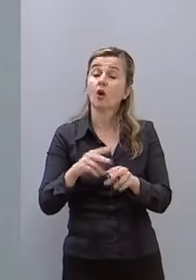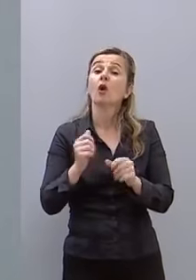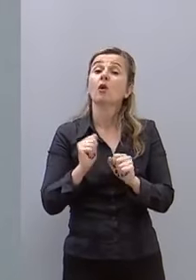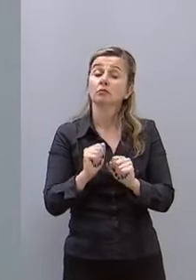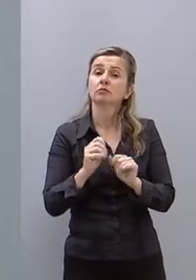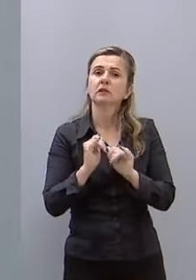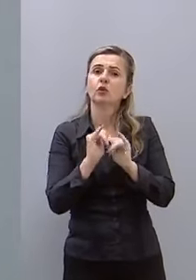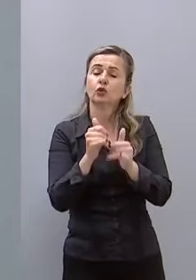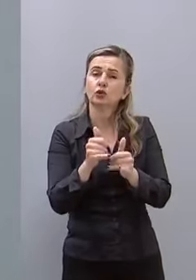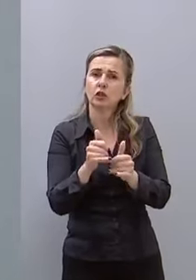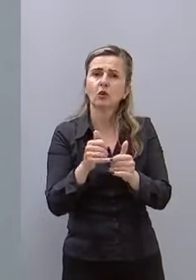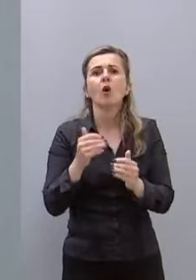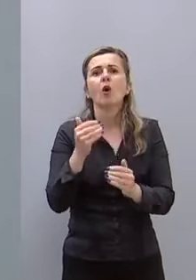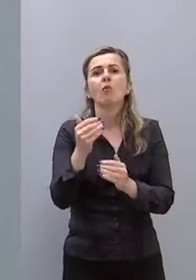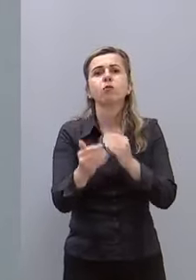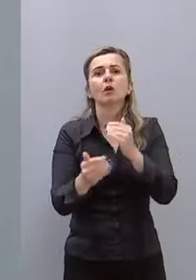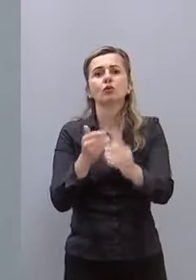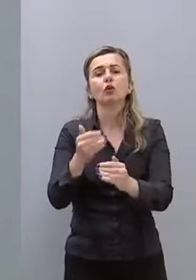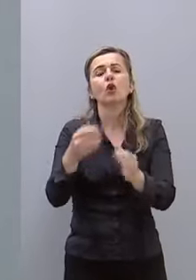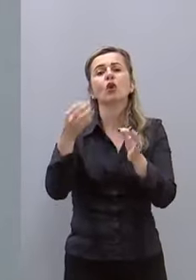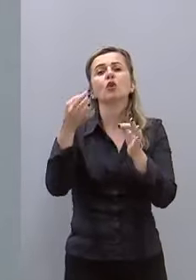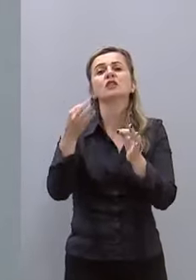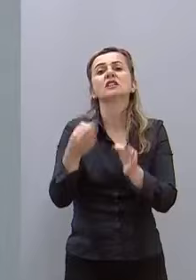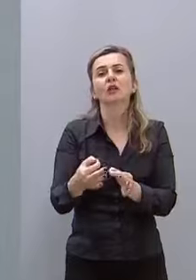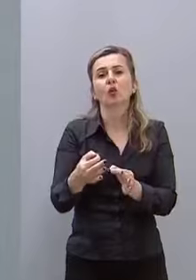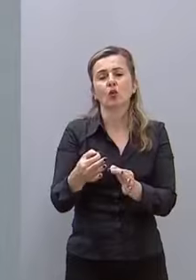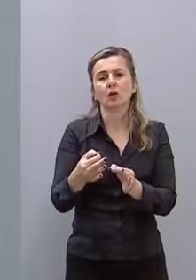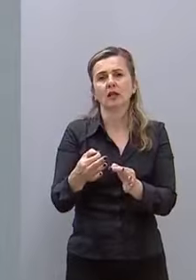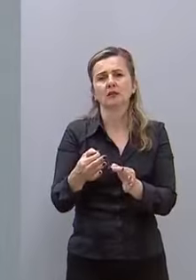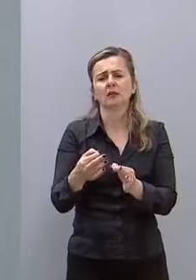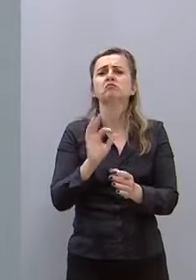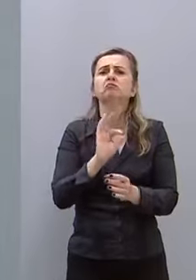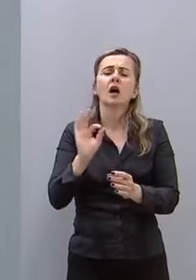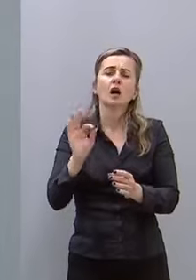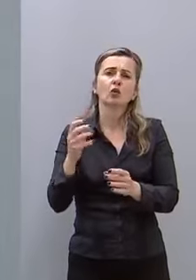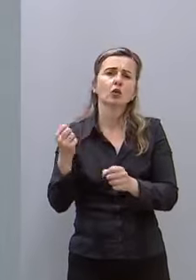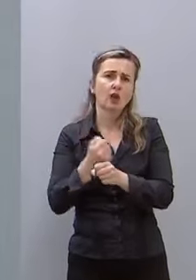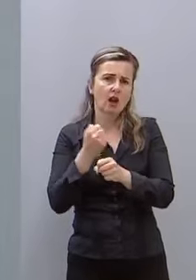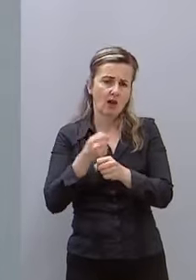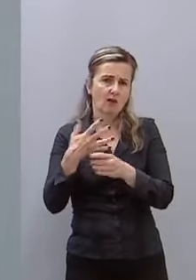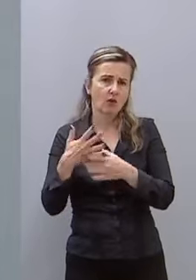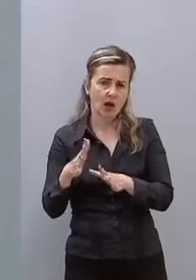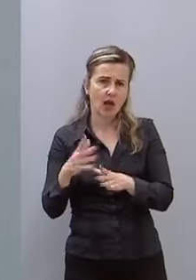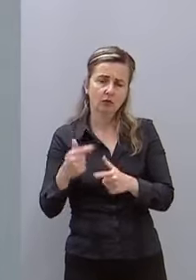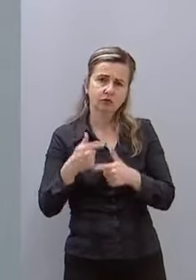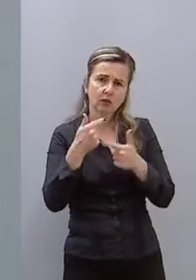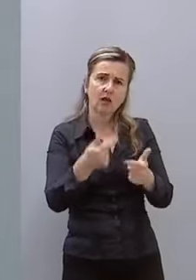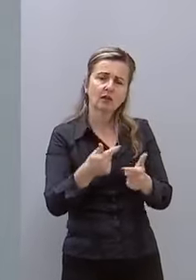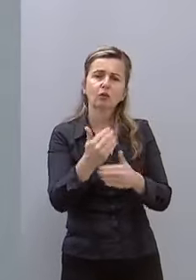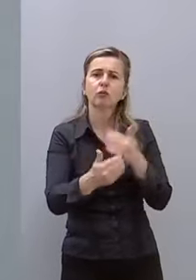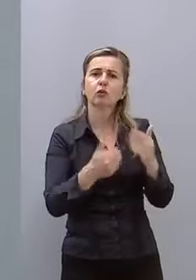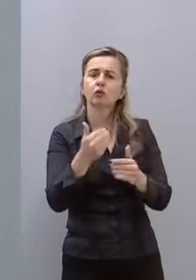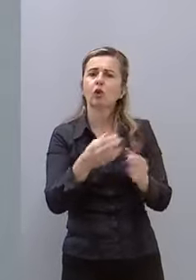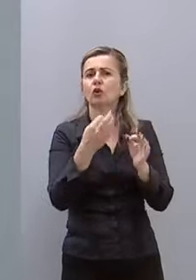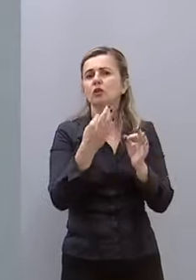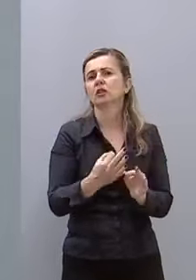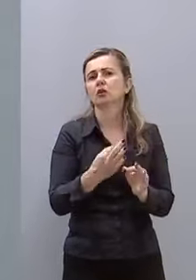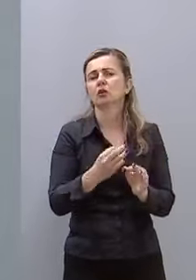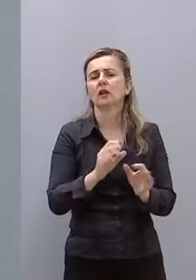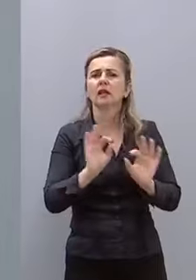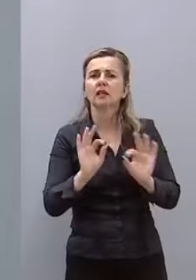uscisse un protocollo sulla sicurezza alcuni hanno lavorato e hanno dato un protocollo sulla sicurezza e quindi per mettere in sicurezza